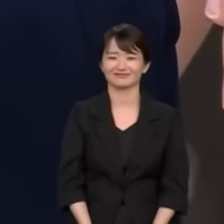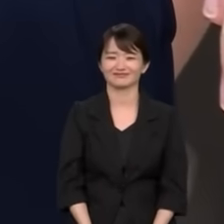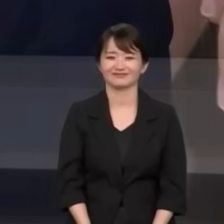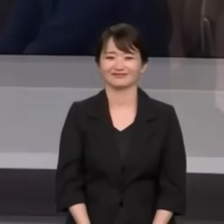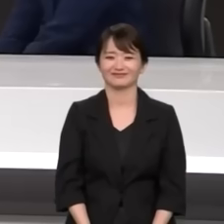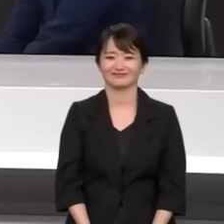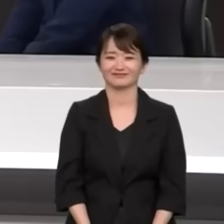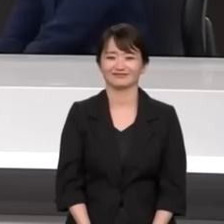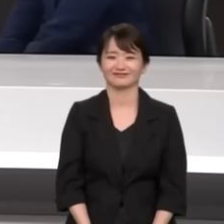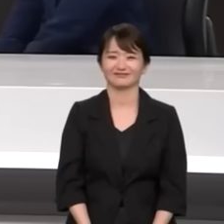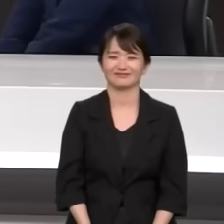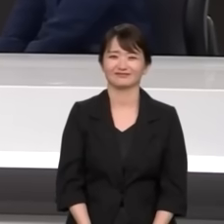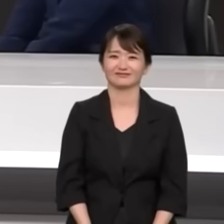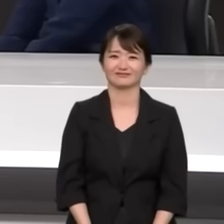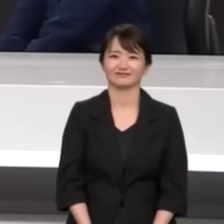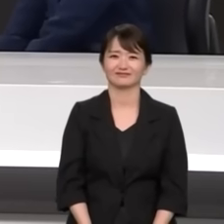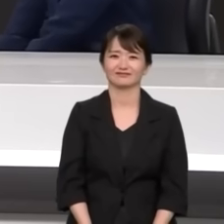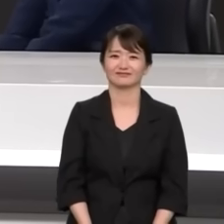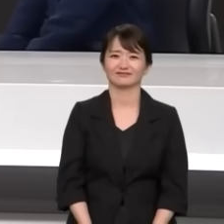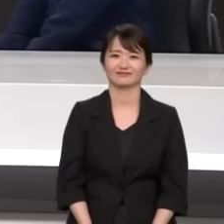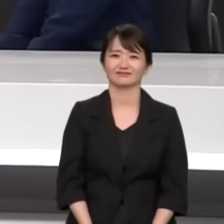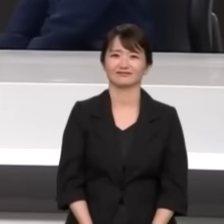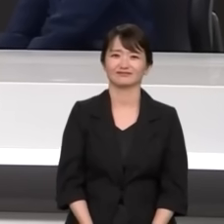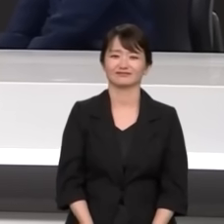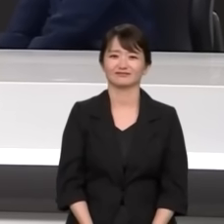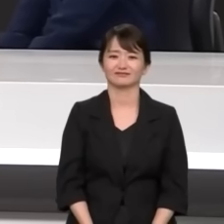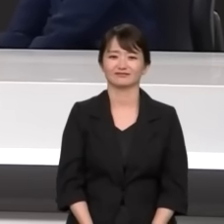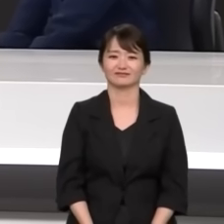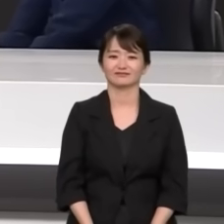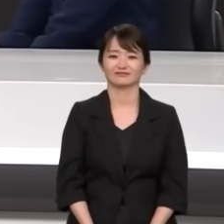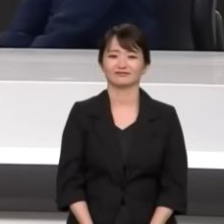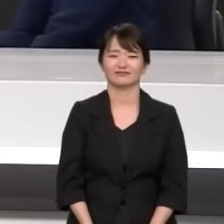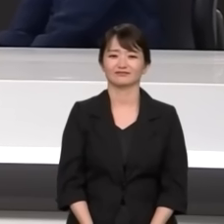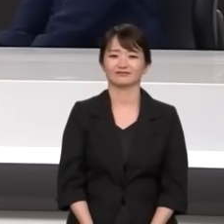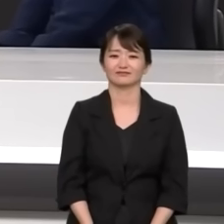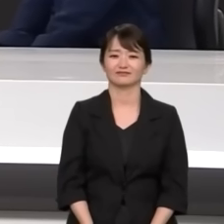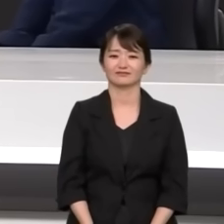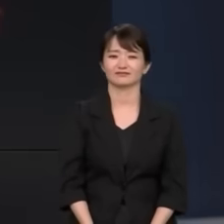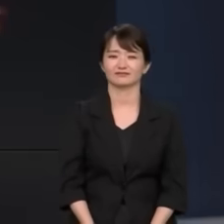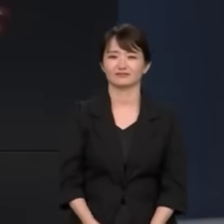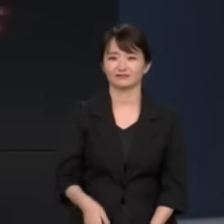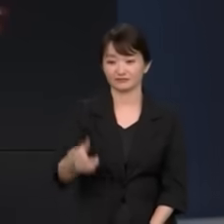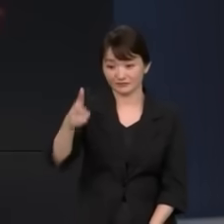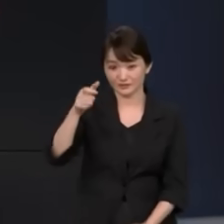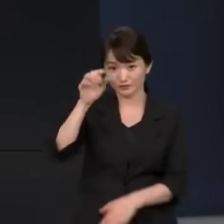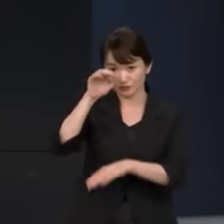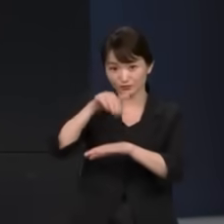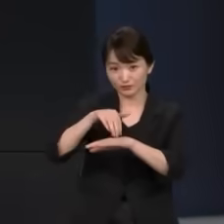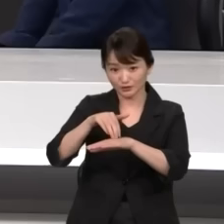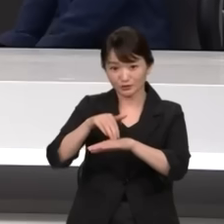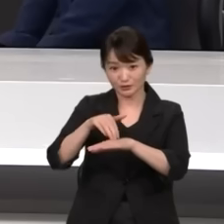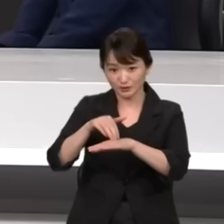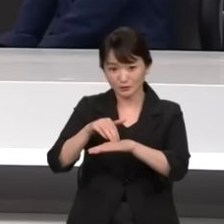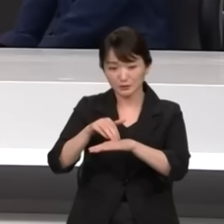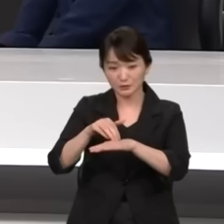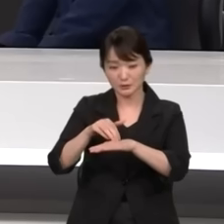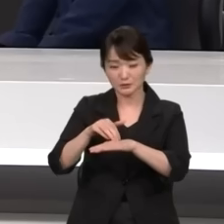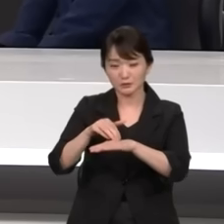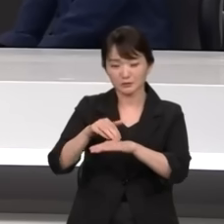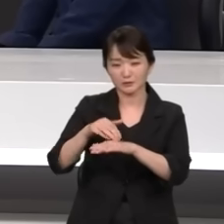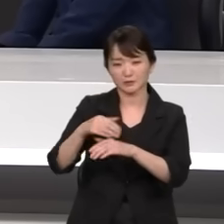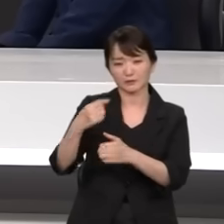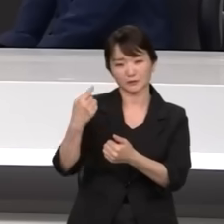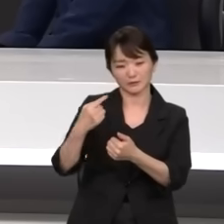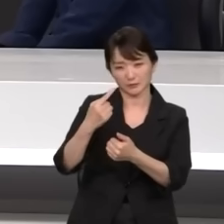보죠네 김재희 선수와이 사격 훈련도 받아봤습니다 앞으로의